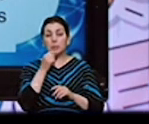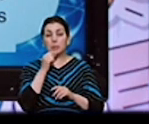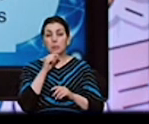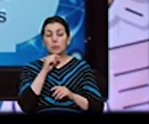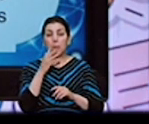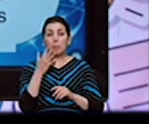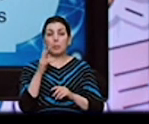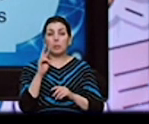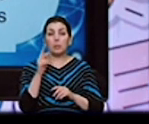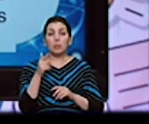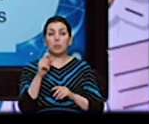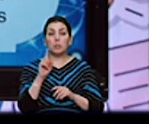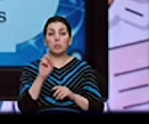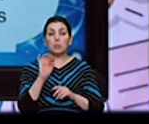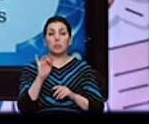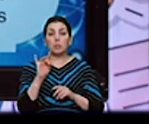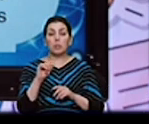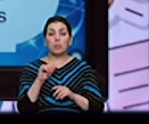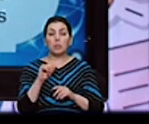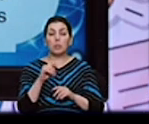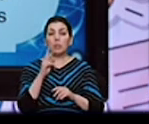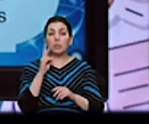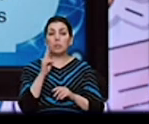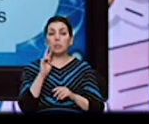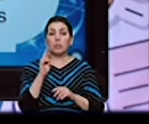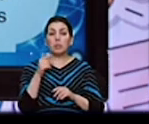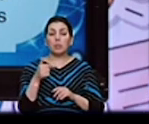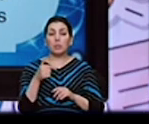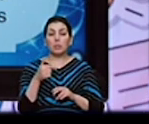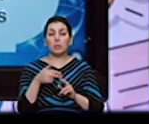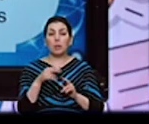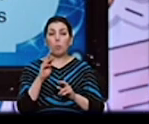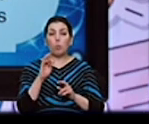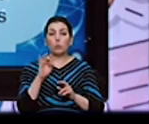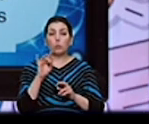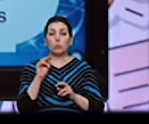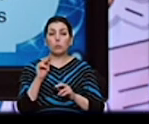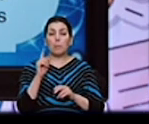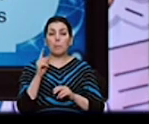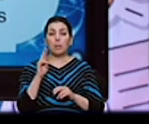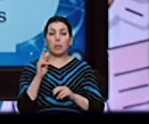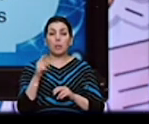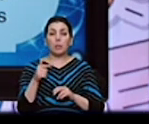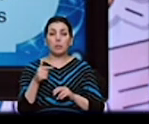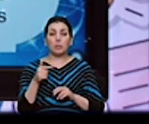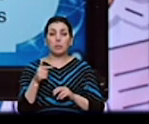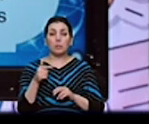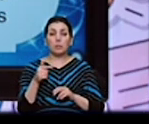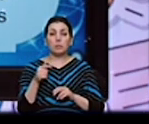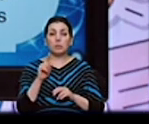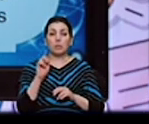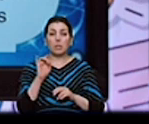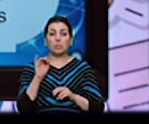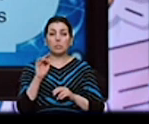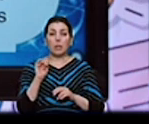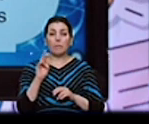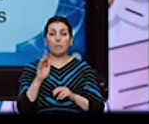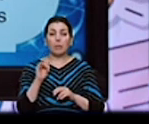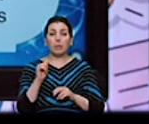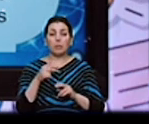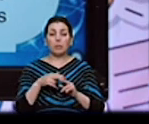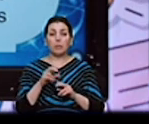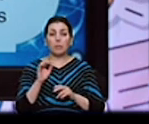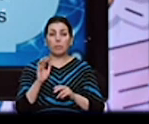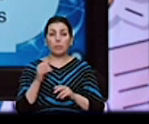5 kg zira, 2 kg murch, 1 kg zarchava